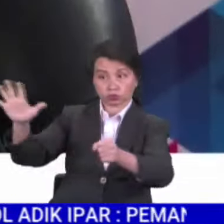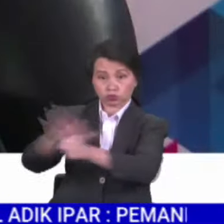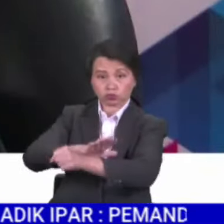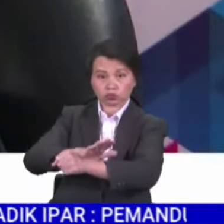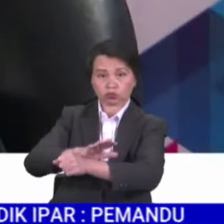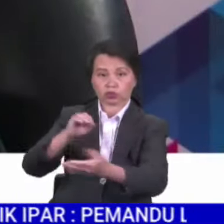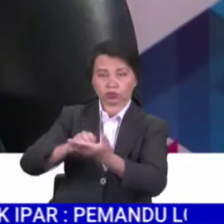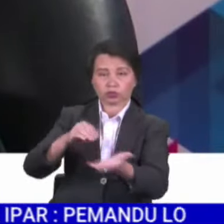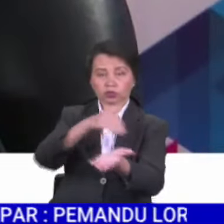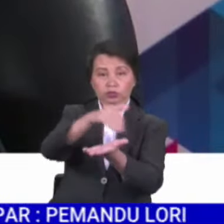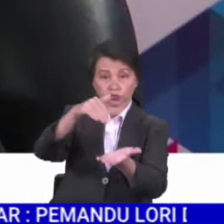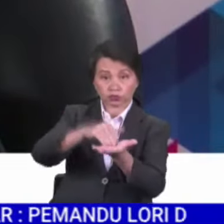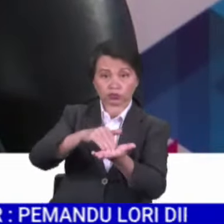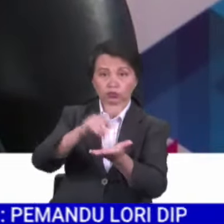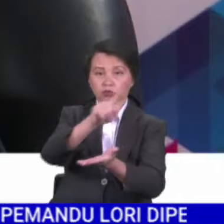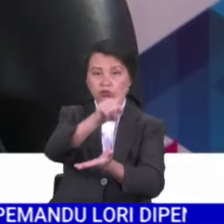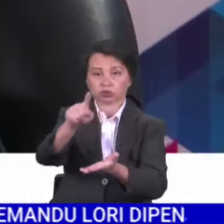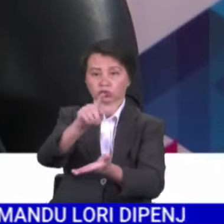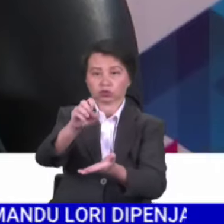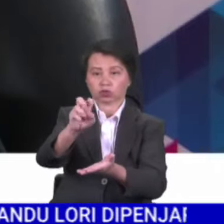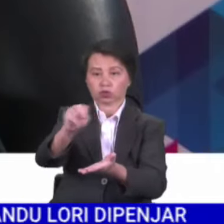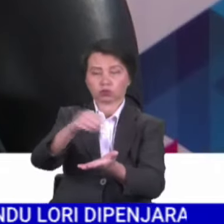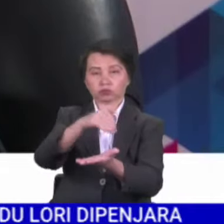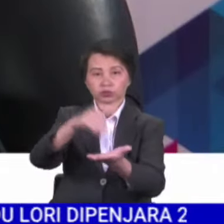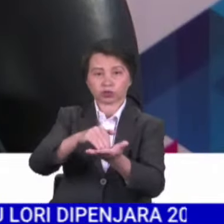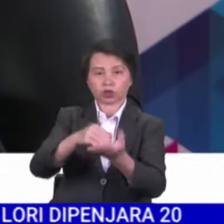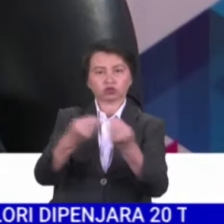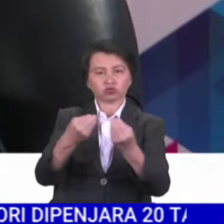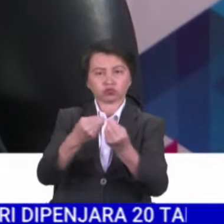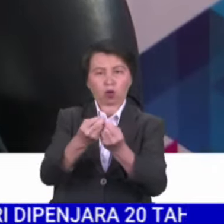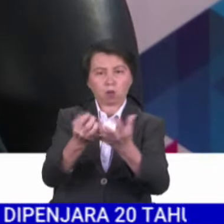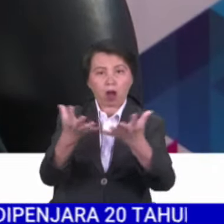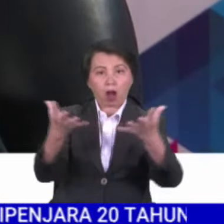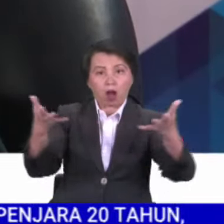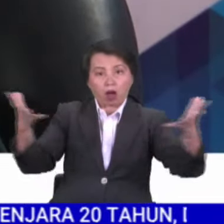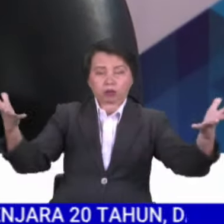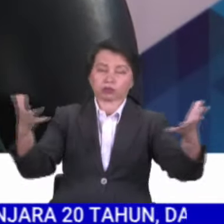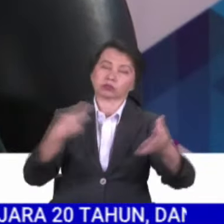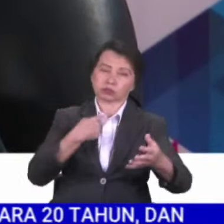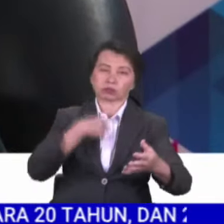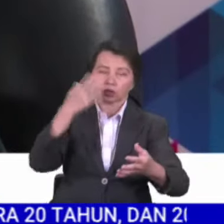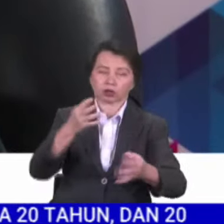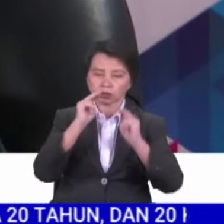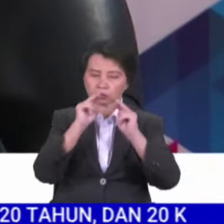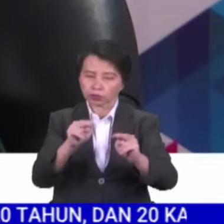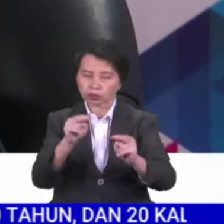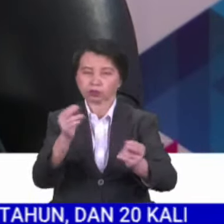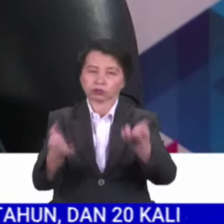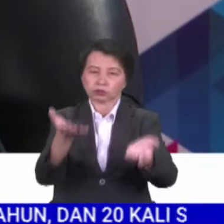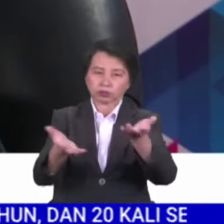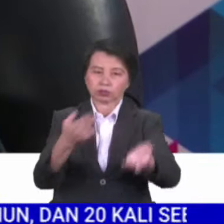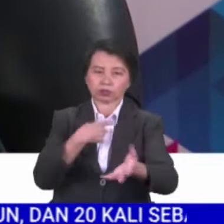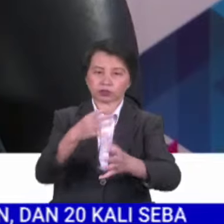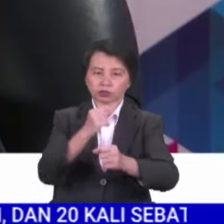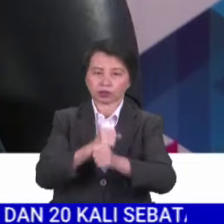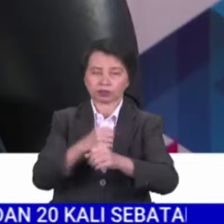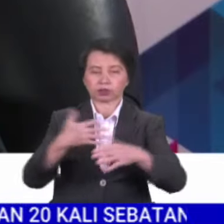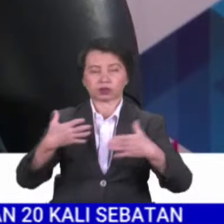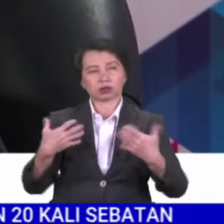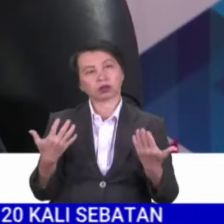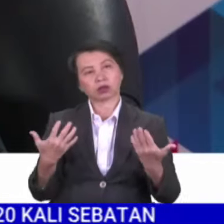di zon tengah misalnya yang jumlahnya sangat besar. Kita akan tengok kemungkinan kita dapat